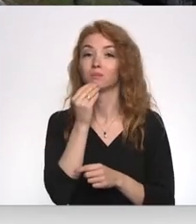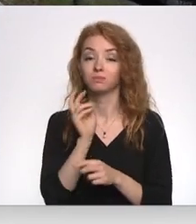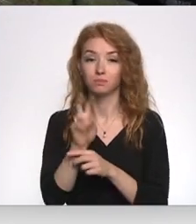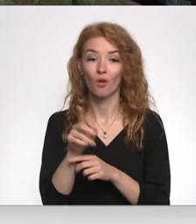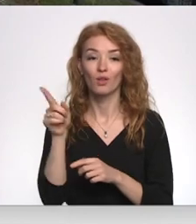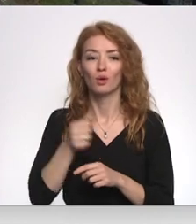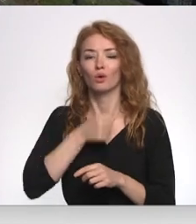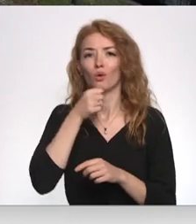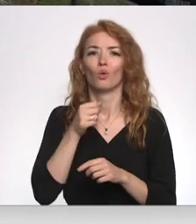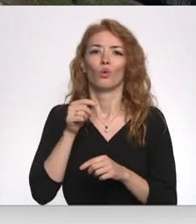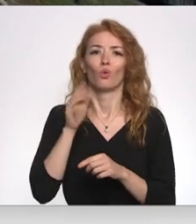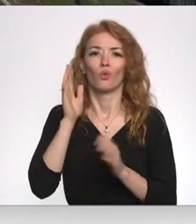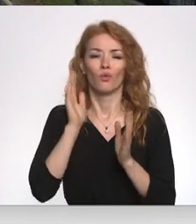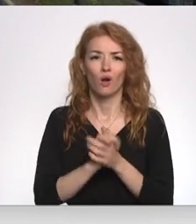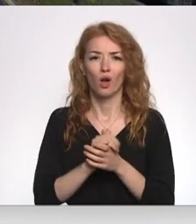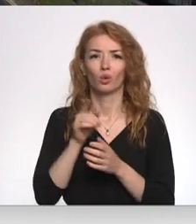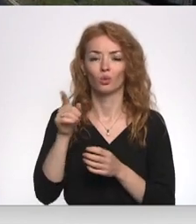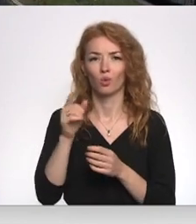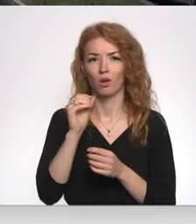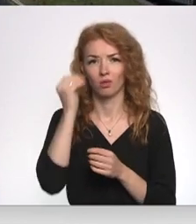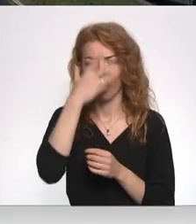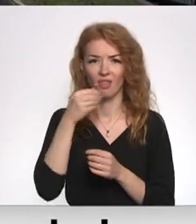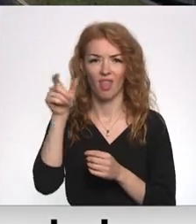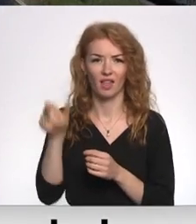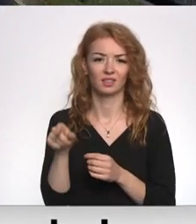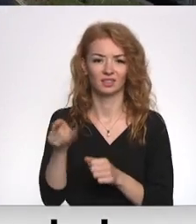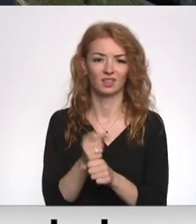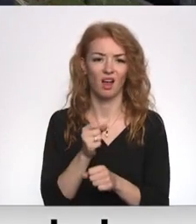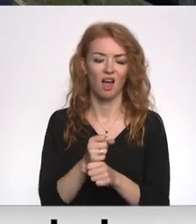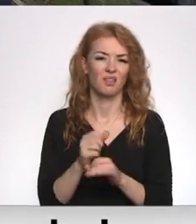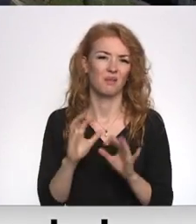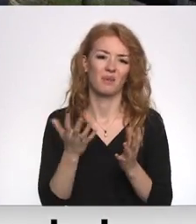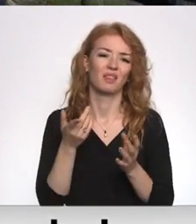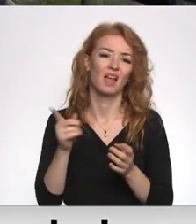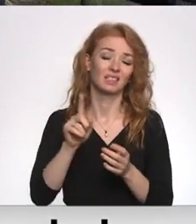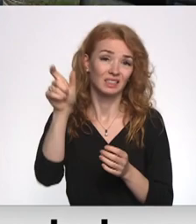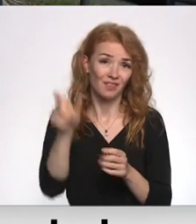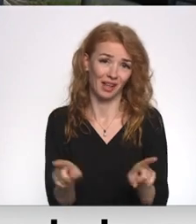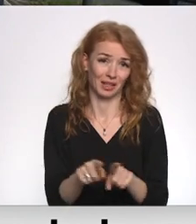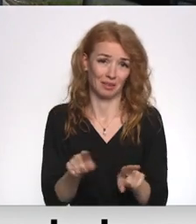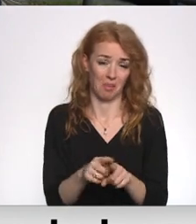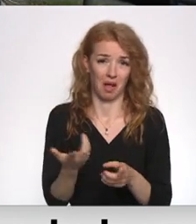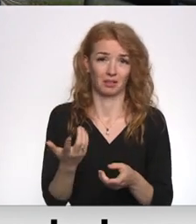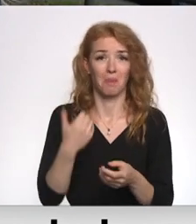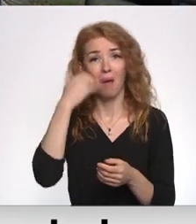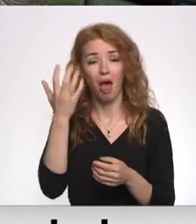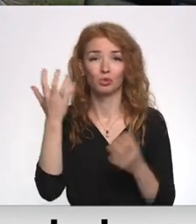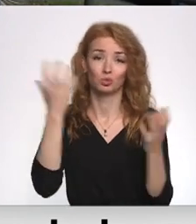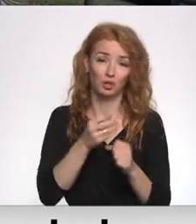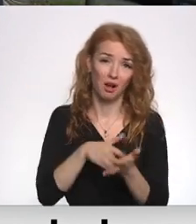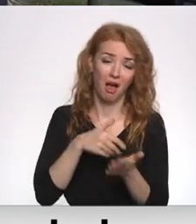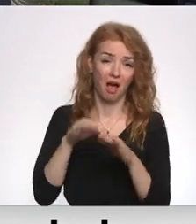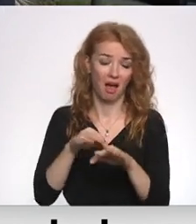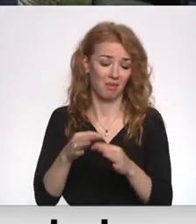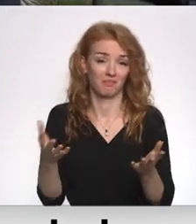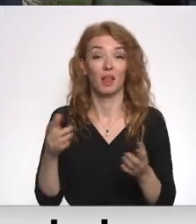saka, ak, šausnas tur neģeri strādā, un tā kā vienkārši tāds, tā kā, nu, tas ir cilvēks arī, tā kā, nu, jā, ir tā